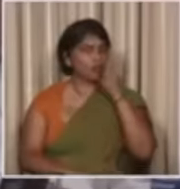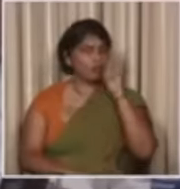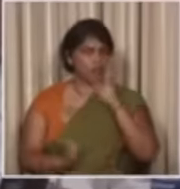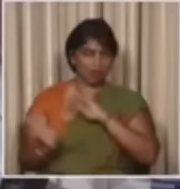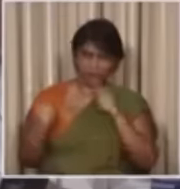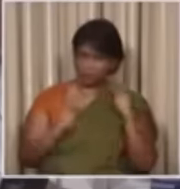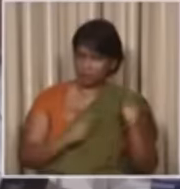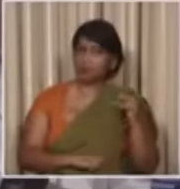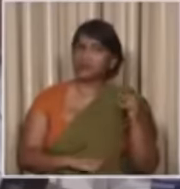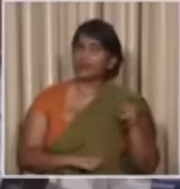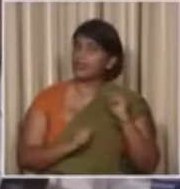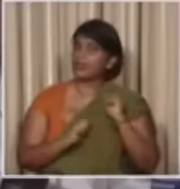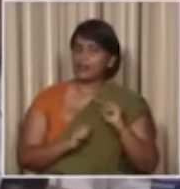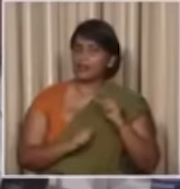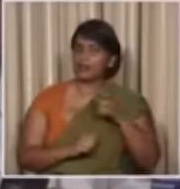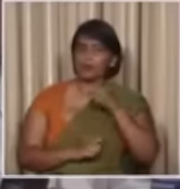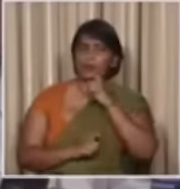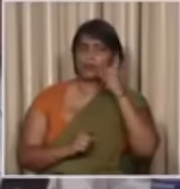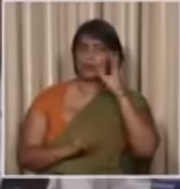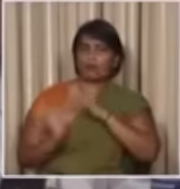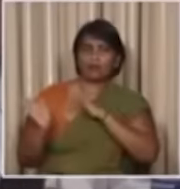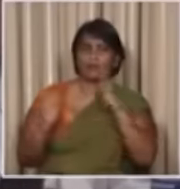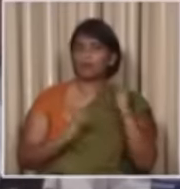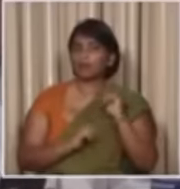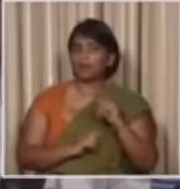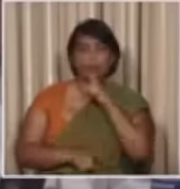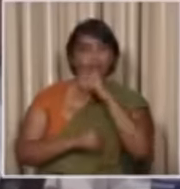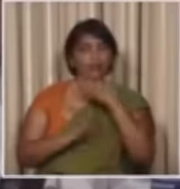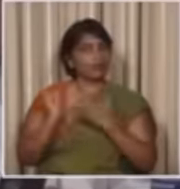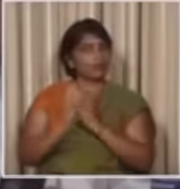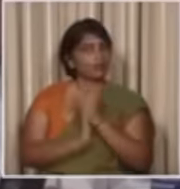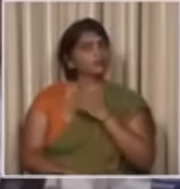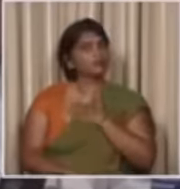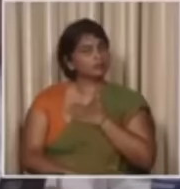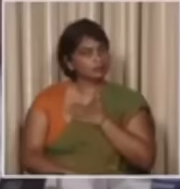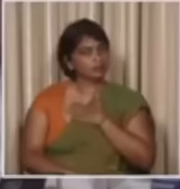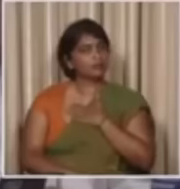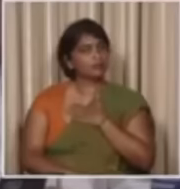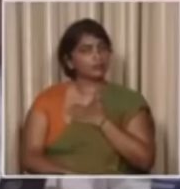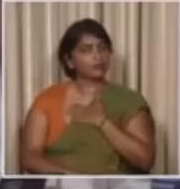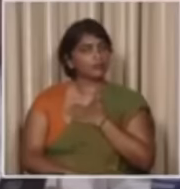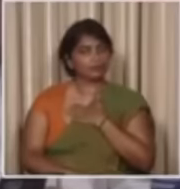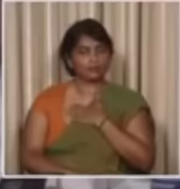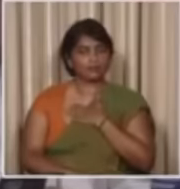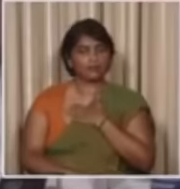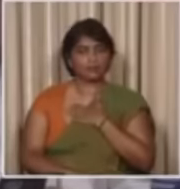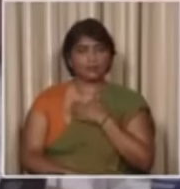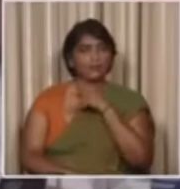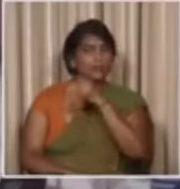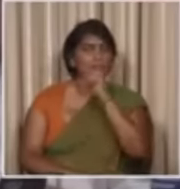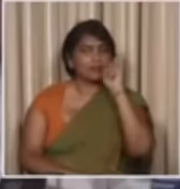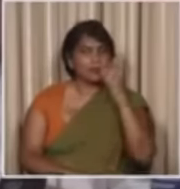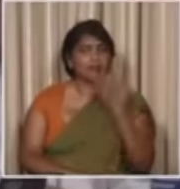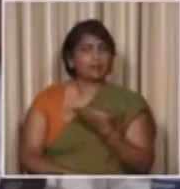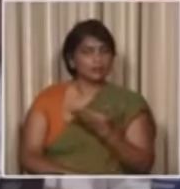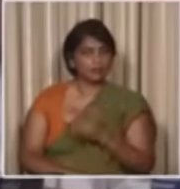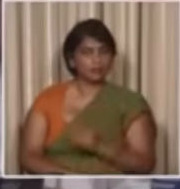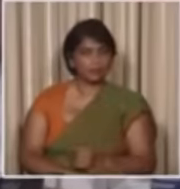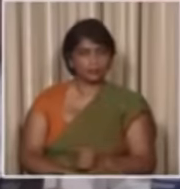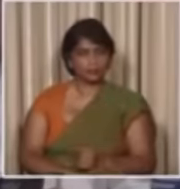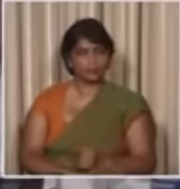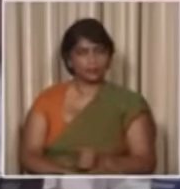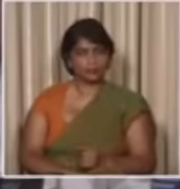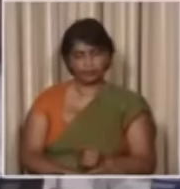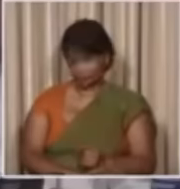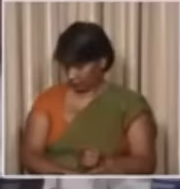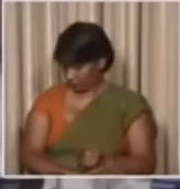වෙනවද? ඇයි නඩු තීන්දුව ලියන්නේ නැත්තේ? ඒවකට කතා කරන්න අපිට අයිතියක් තියෙනවා. හොඳයි. බොහොම ඉක්මනට. ඒක දන්නේ නැහැ.